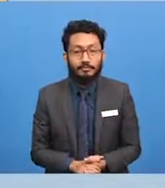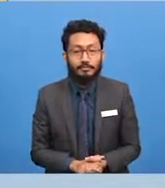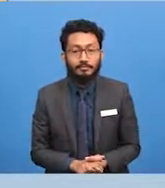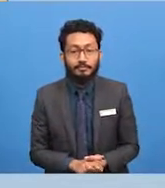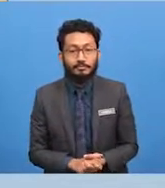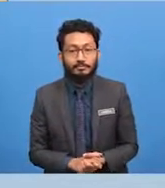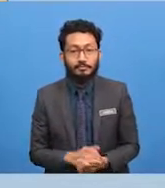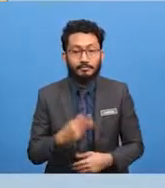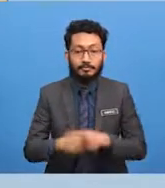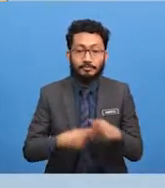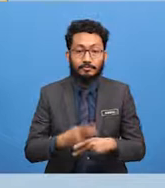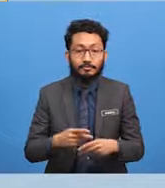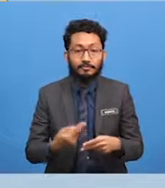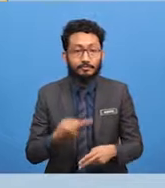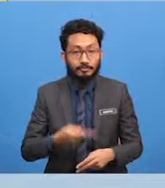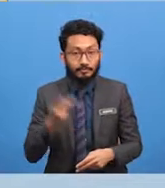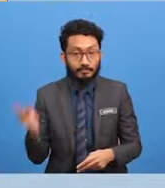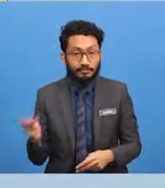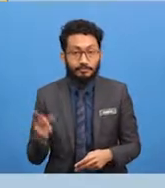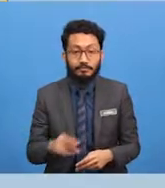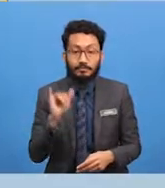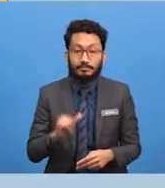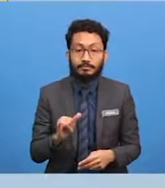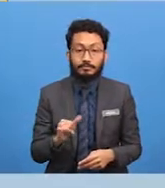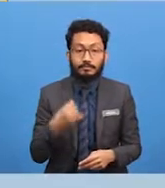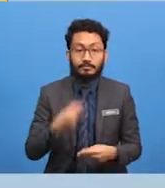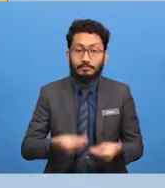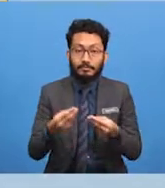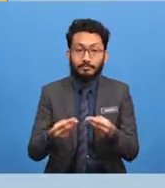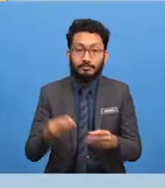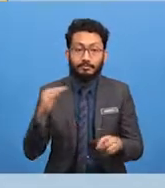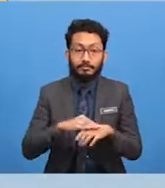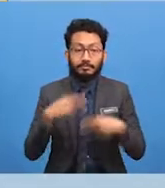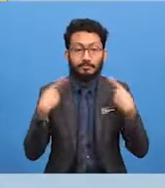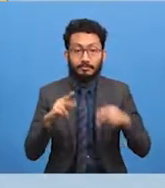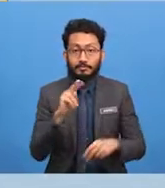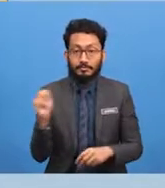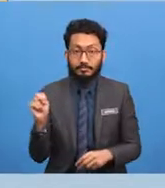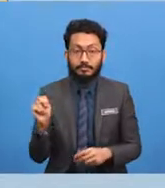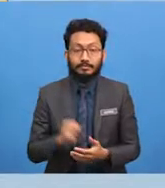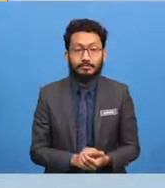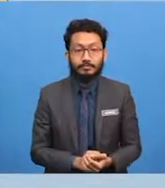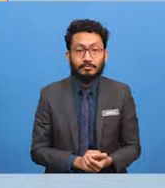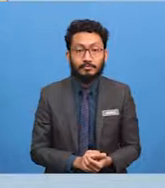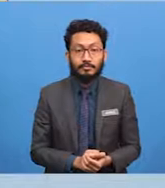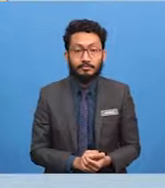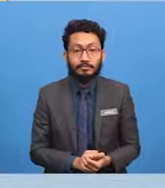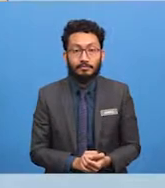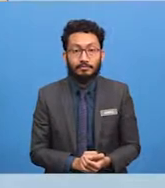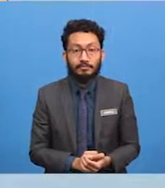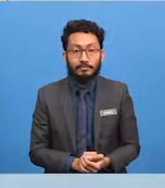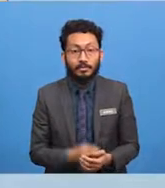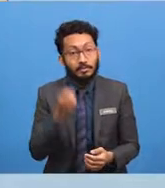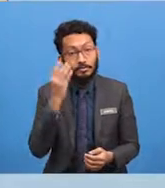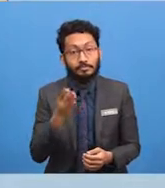yang ditawarkan di pasaran. Misi juga merupakan penyertaan umum yang